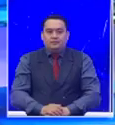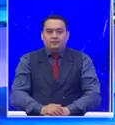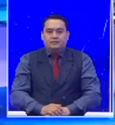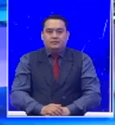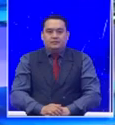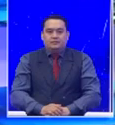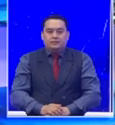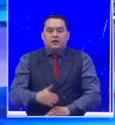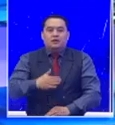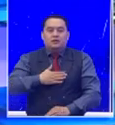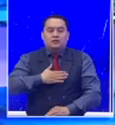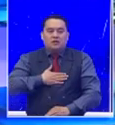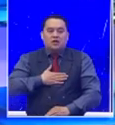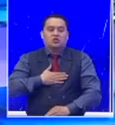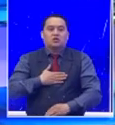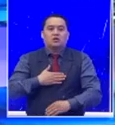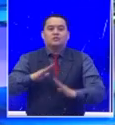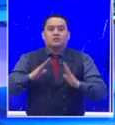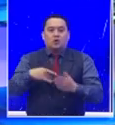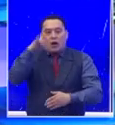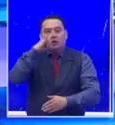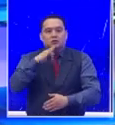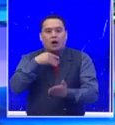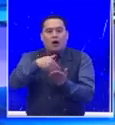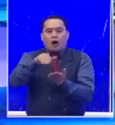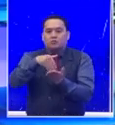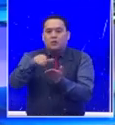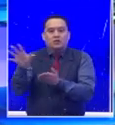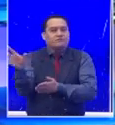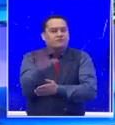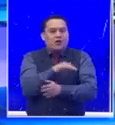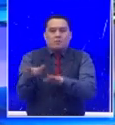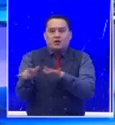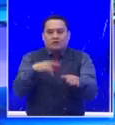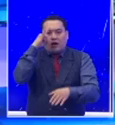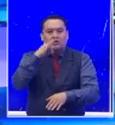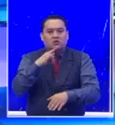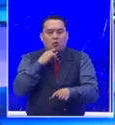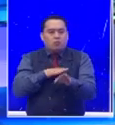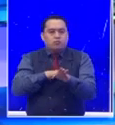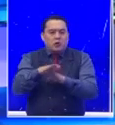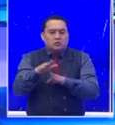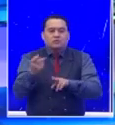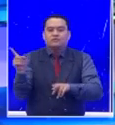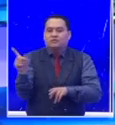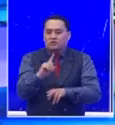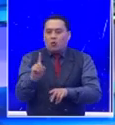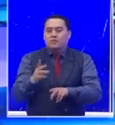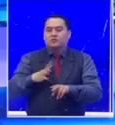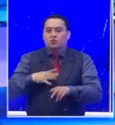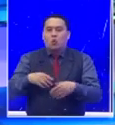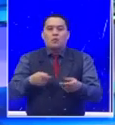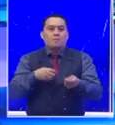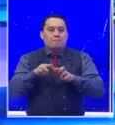А в нашей стране из-за пандемии коронавируса отменены все массовые мероприятия. На брифинге службы центральных коммуникаций члены